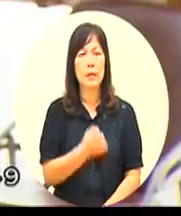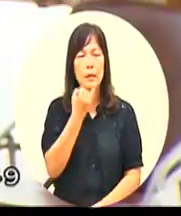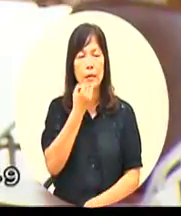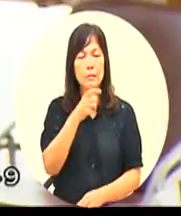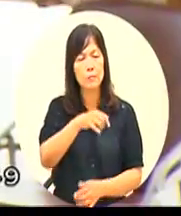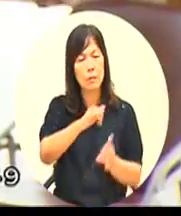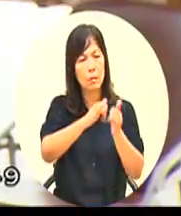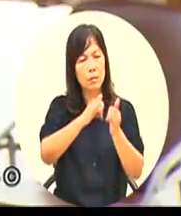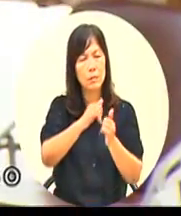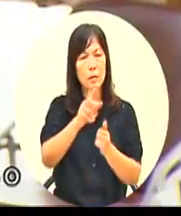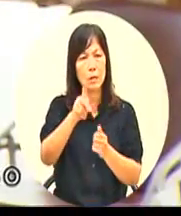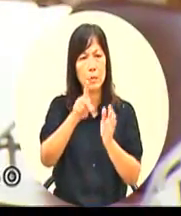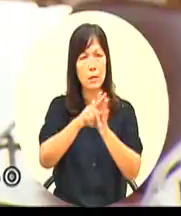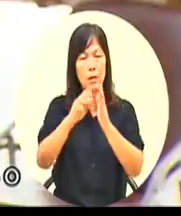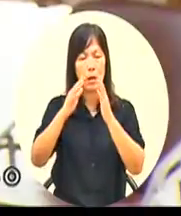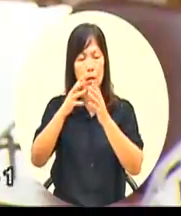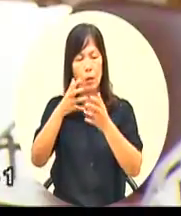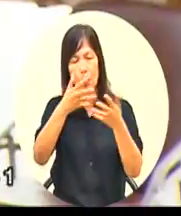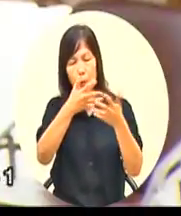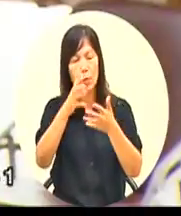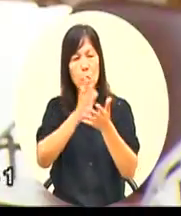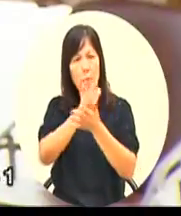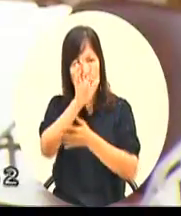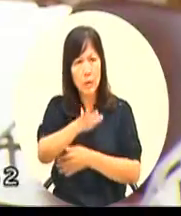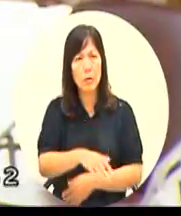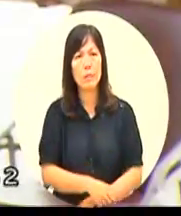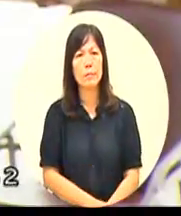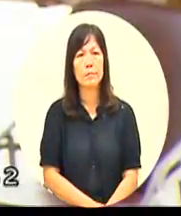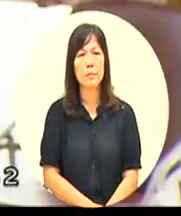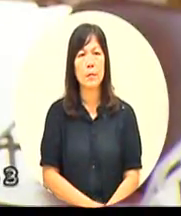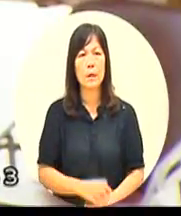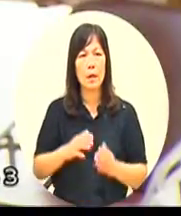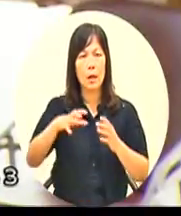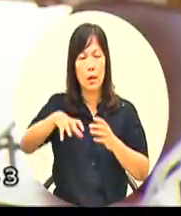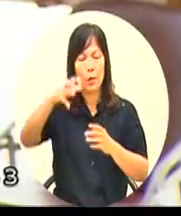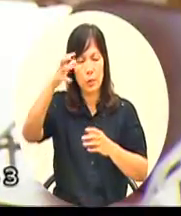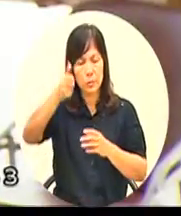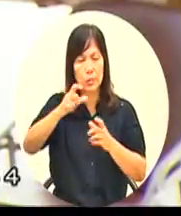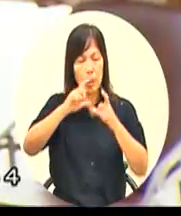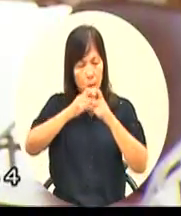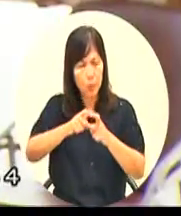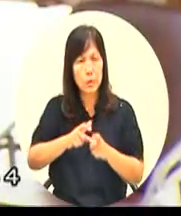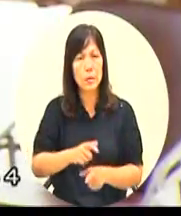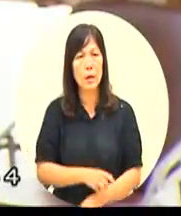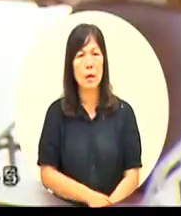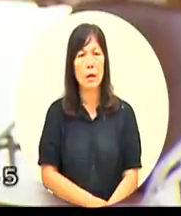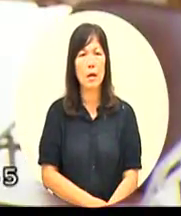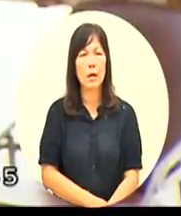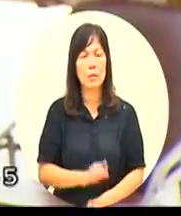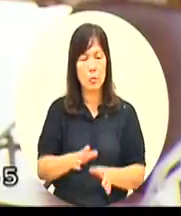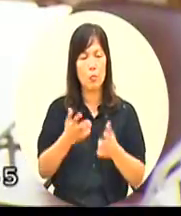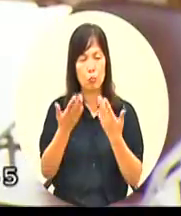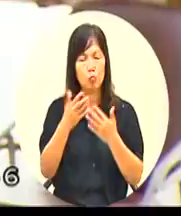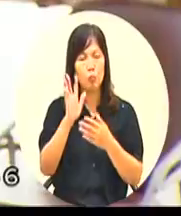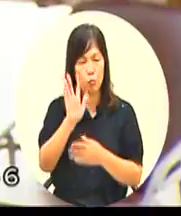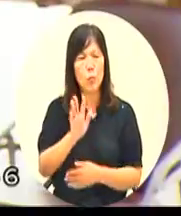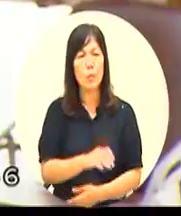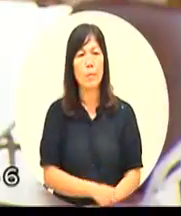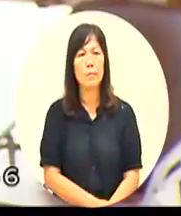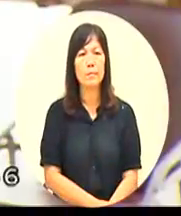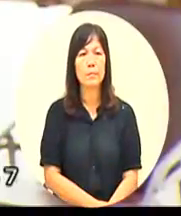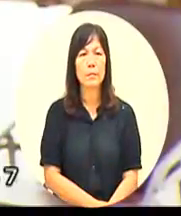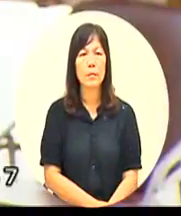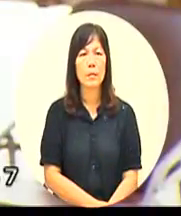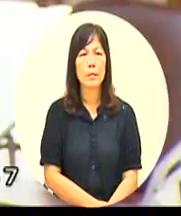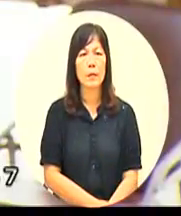友也透过议员的质询还有我们的局长的回答应该都非常的清楚，所以我这个